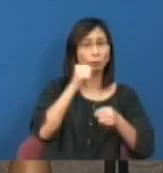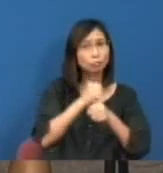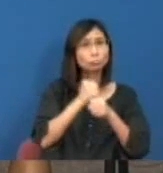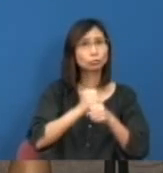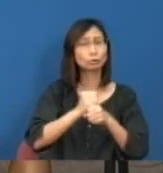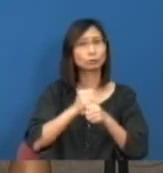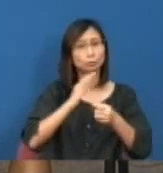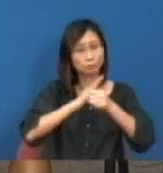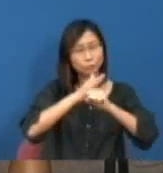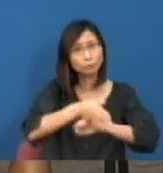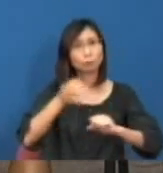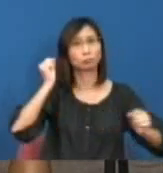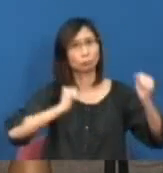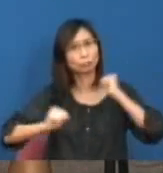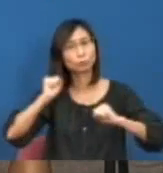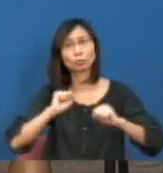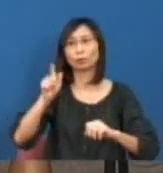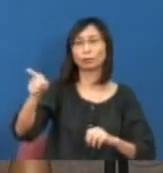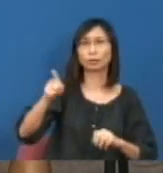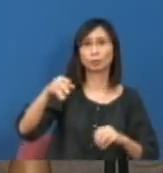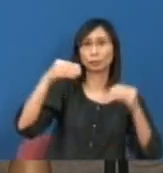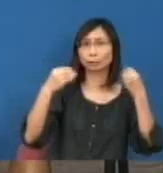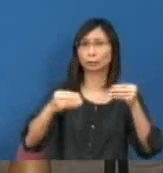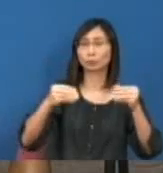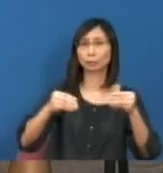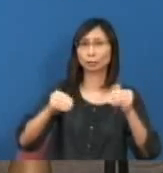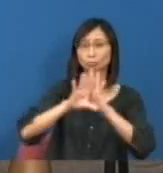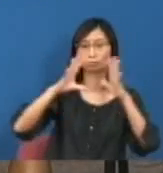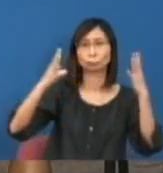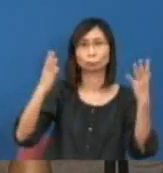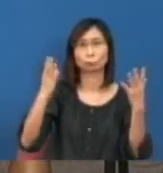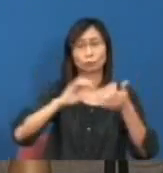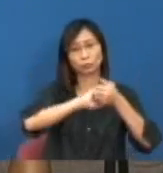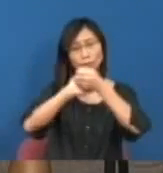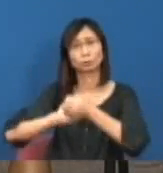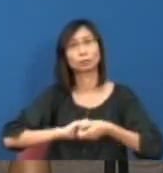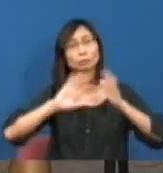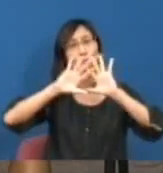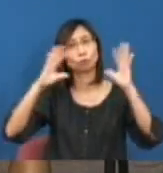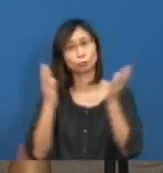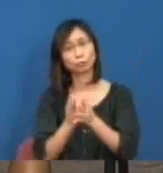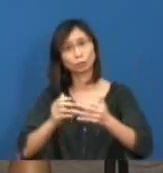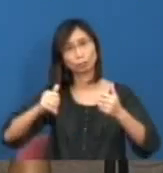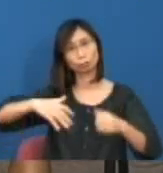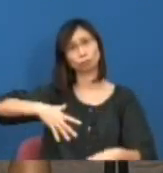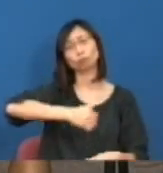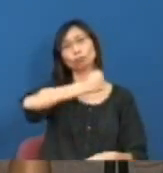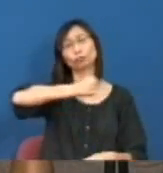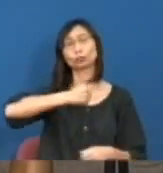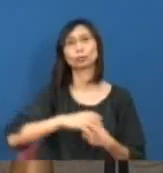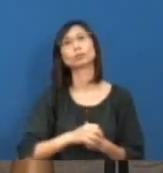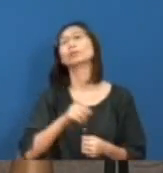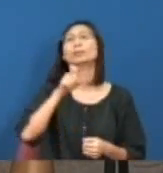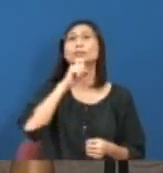你喺個社會裏面有份量喎，你係教協會嘅會長。係咪你有搞呢、這、一個金禧運動？